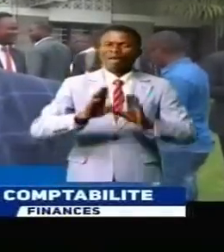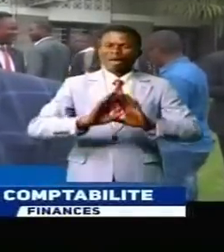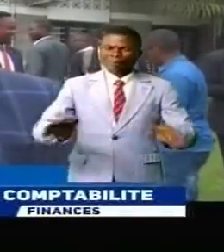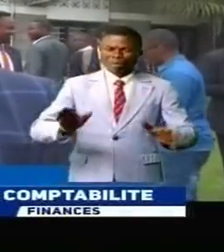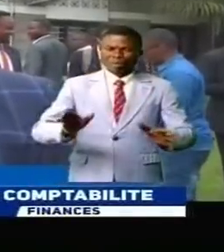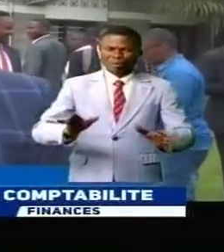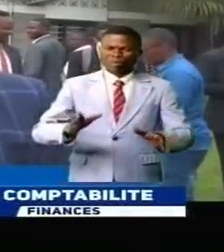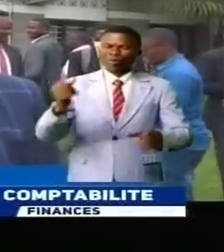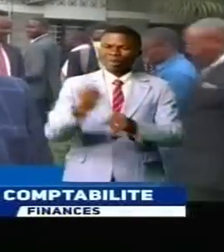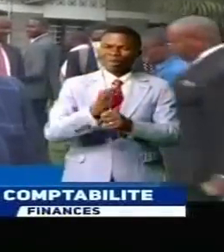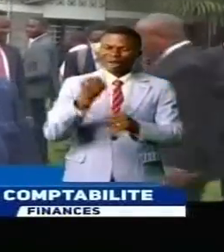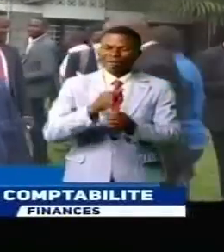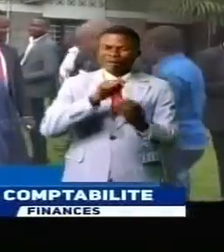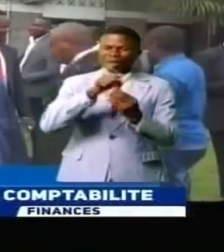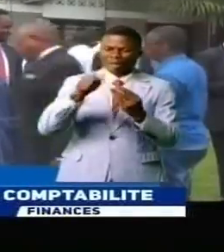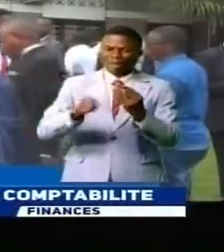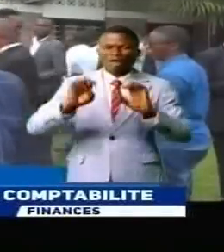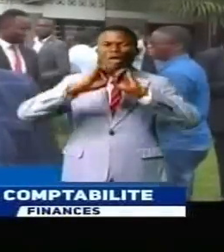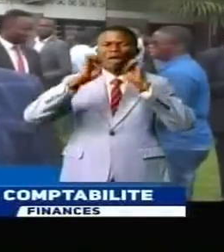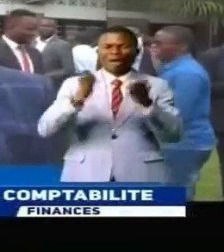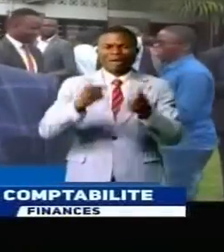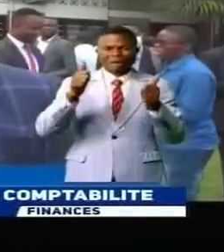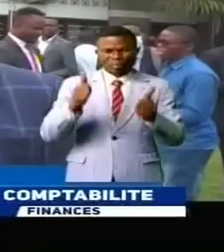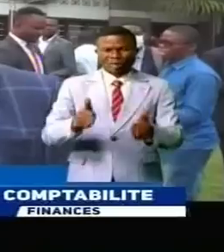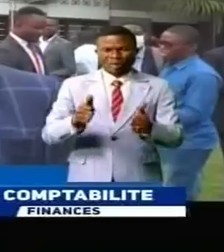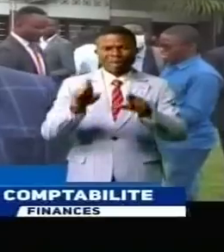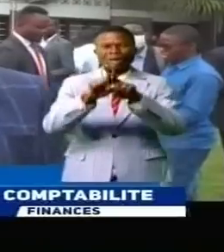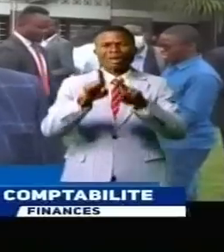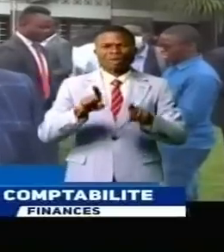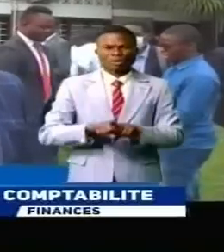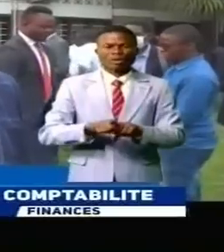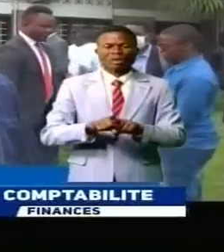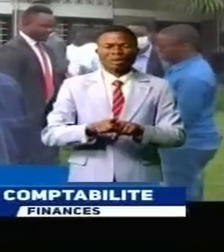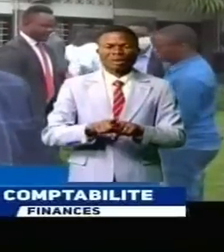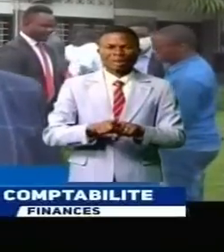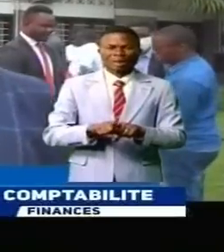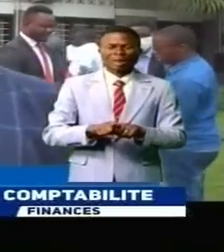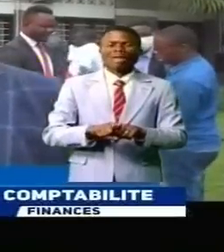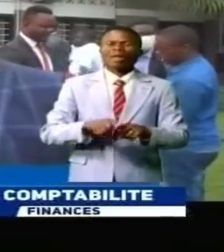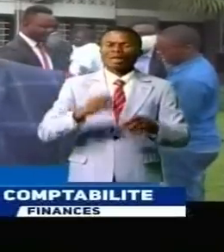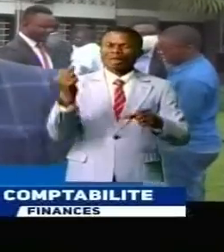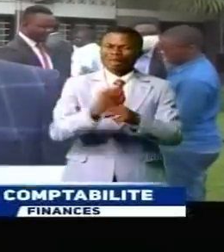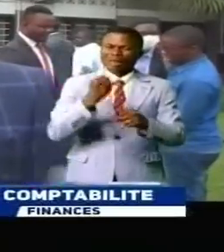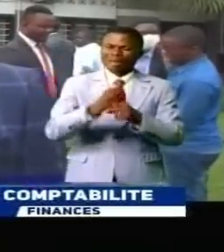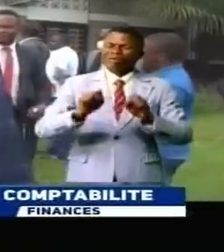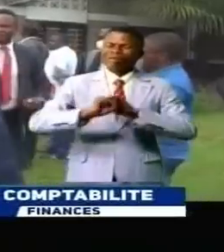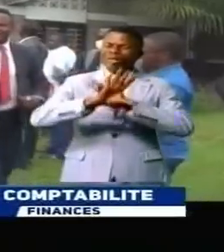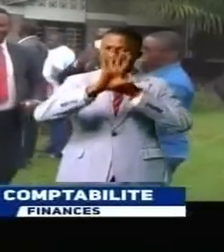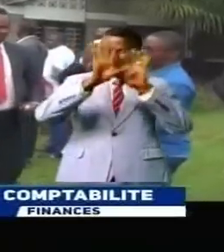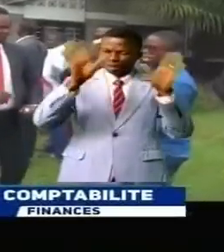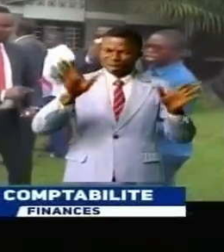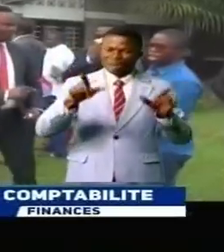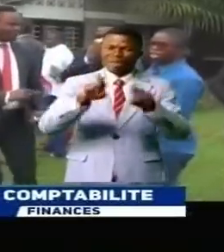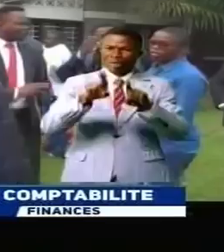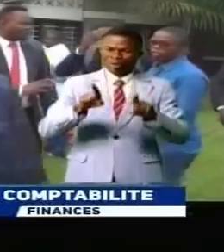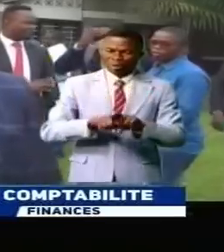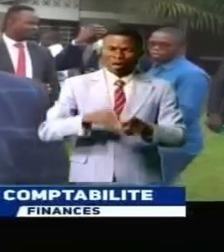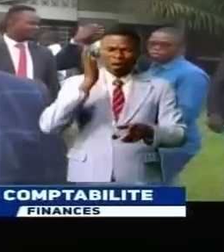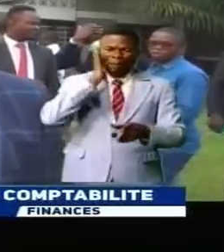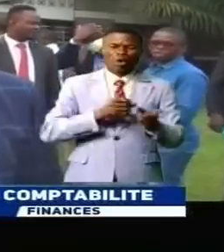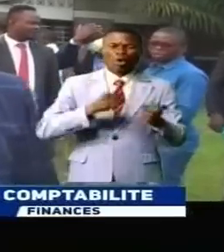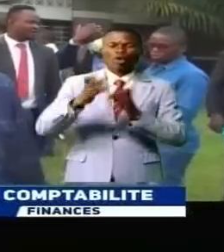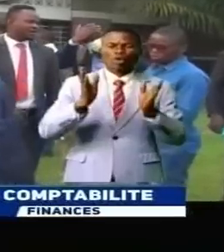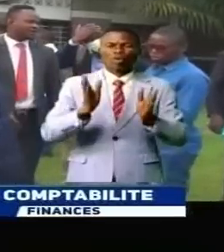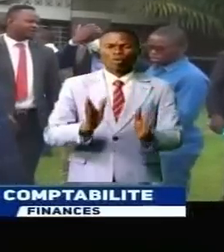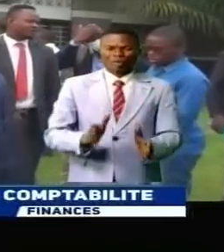de tenir la comptabilité des entreprises et d'asseoir la transparence, mais aussi la bonne gouvernance